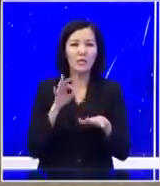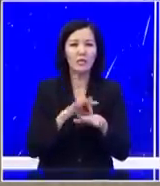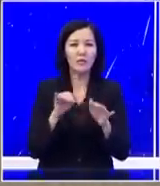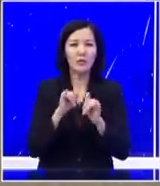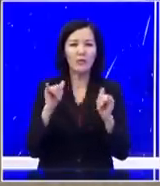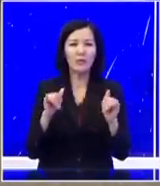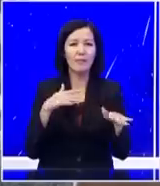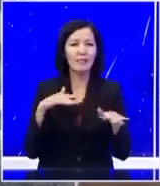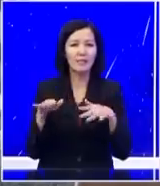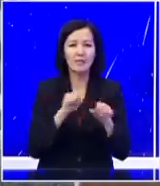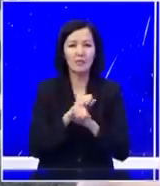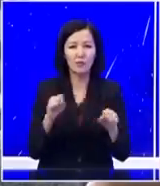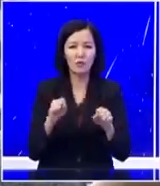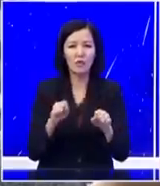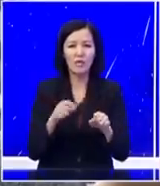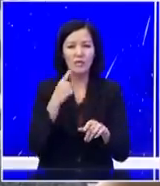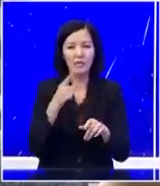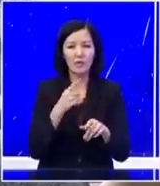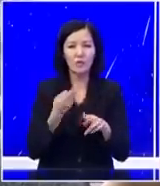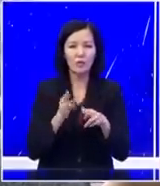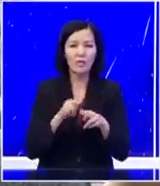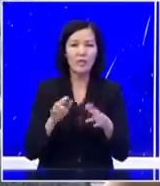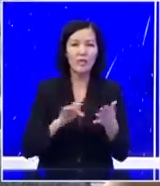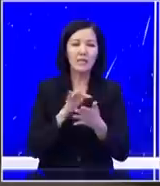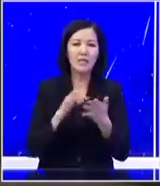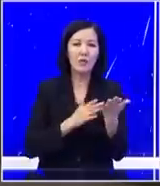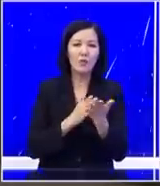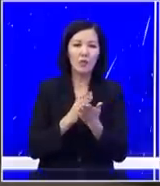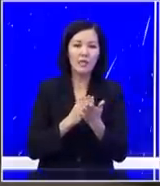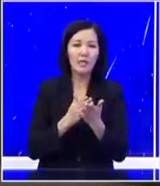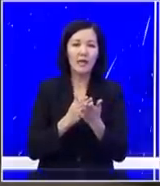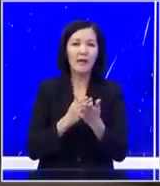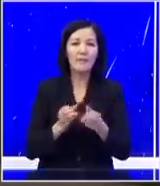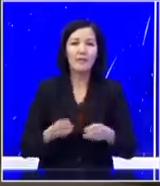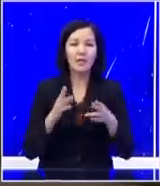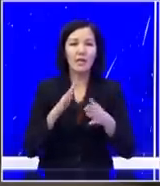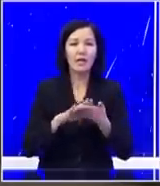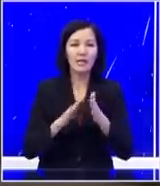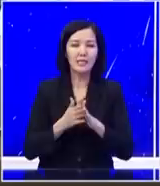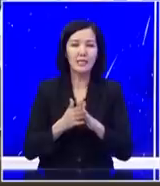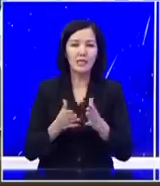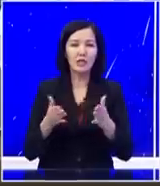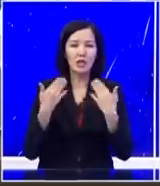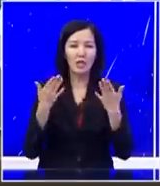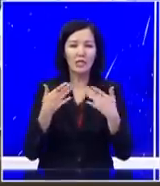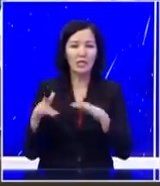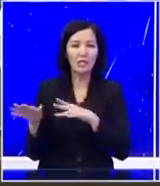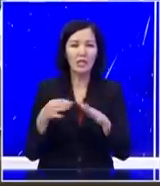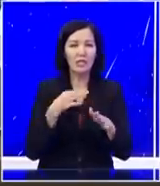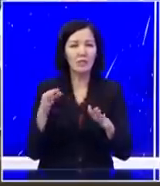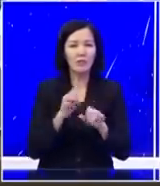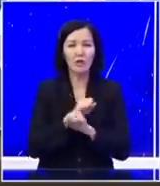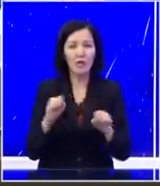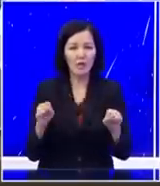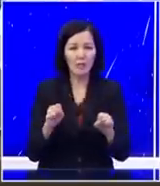індеттің таралуы бәсеңдемей тұр, деді мамандар. Сондықтан да сала өкілдері карантиннің жеңілдетілген шараларына немқұрайлы